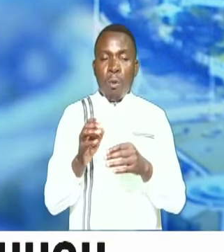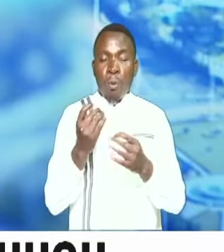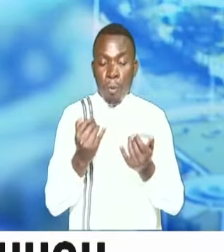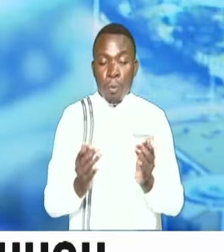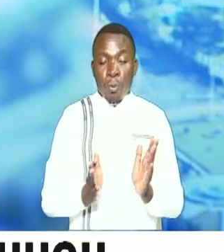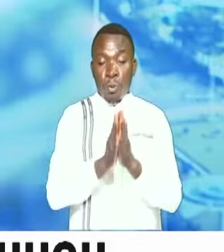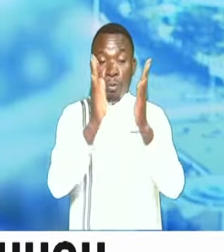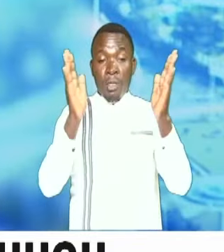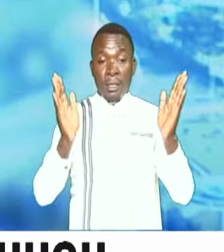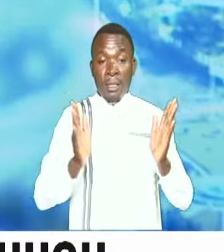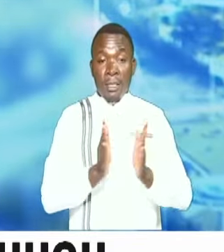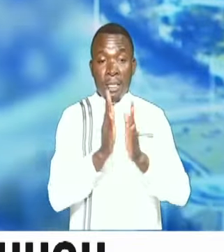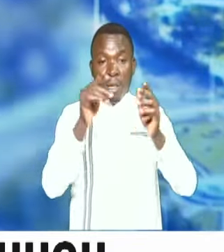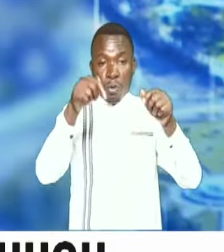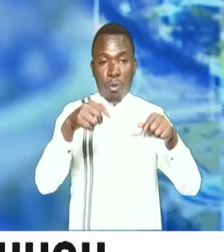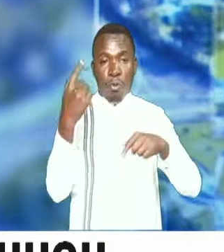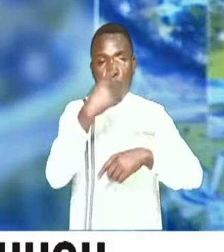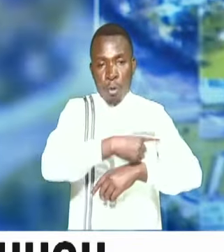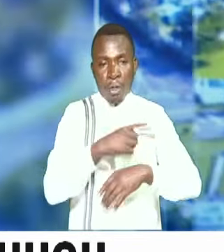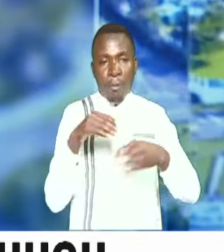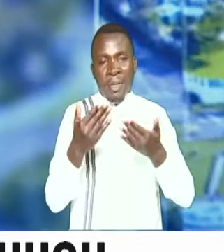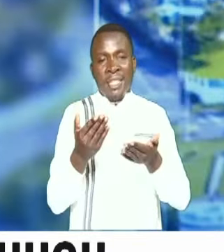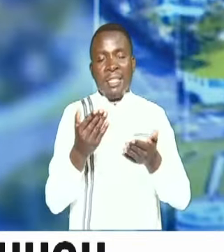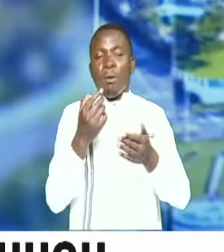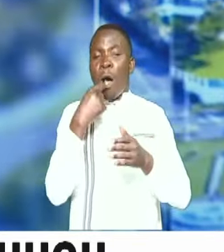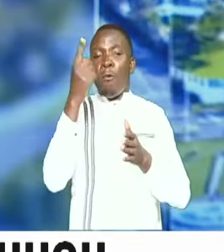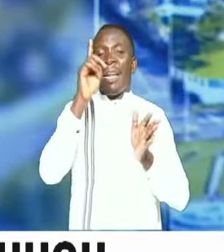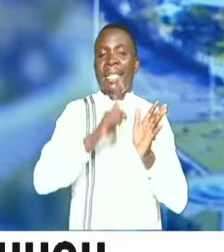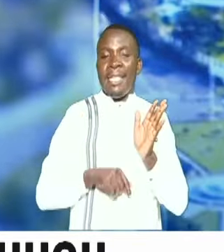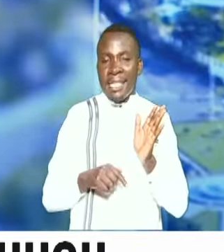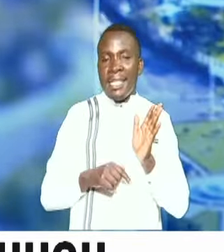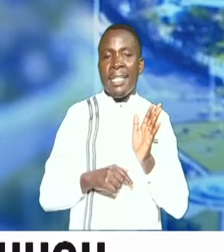turi kwizeza uyu munsi ariko se ni iki wenda wavuga